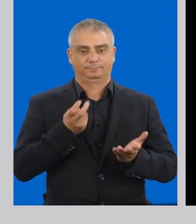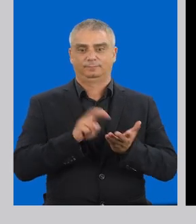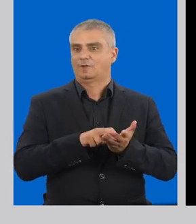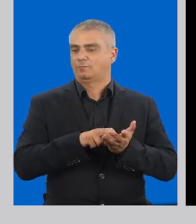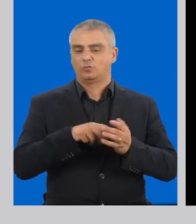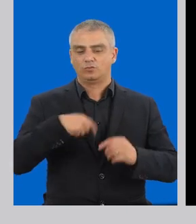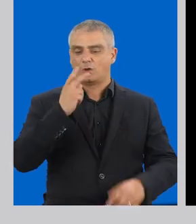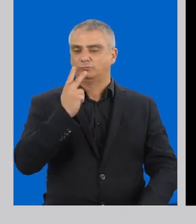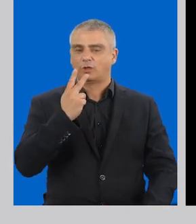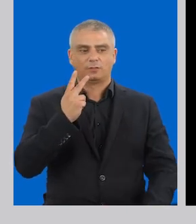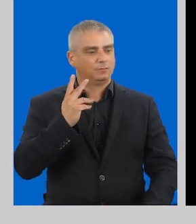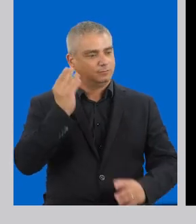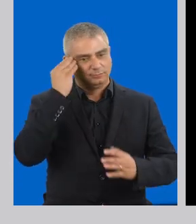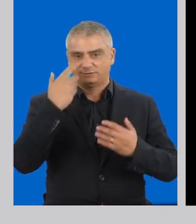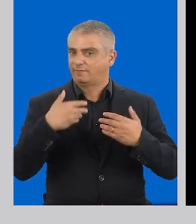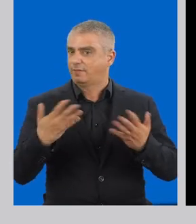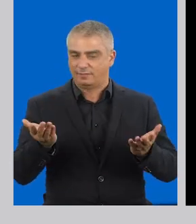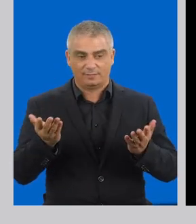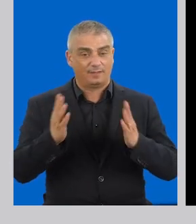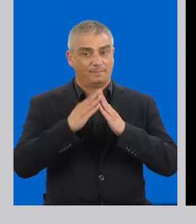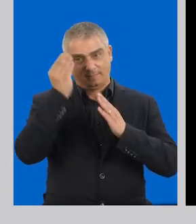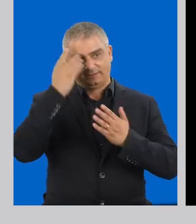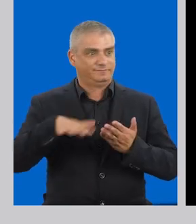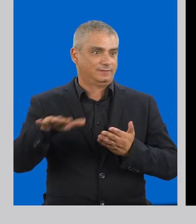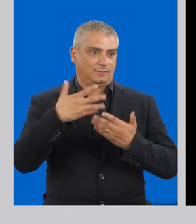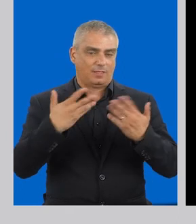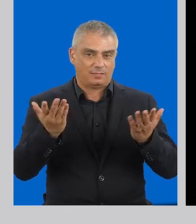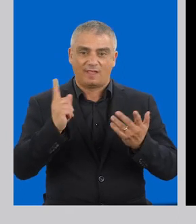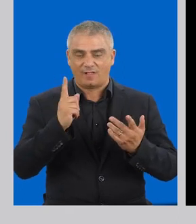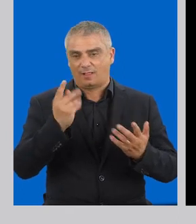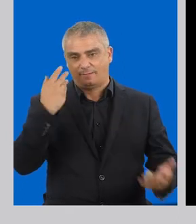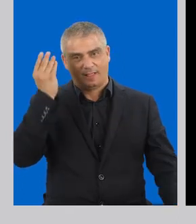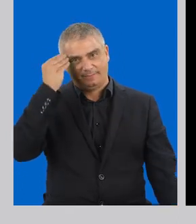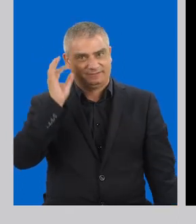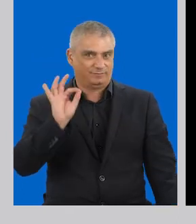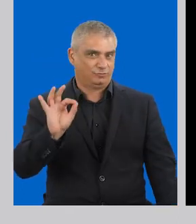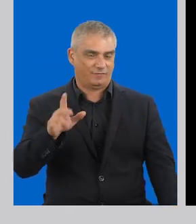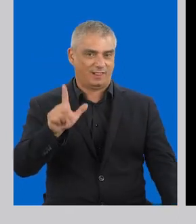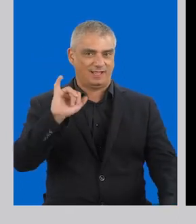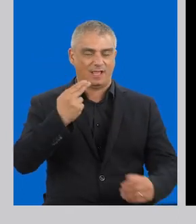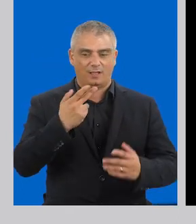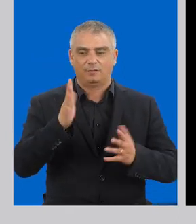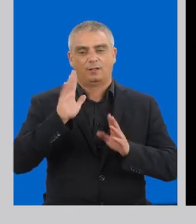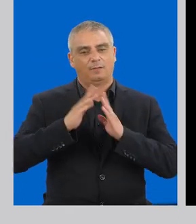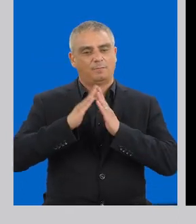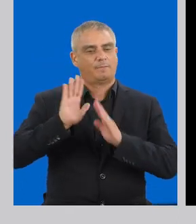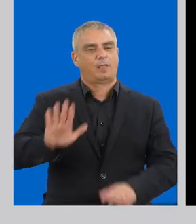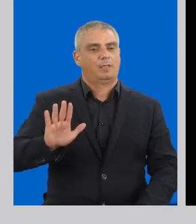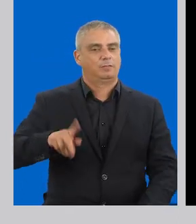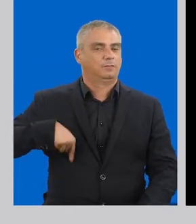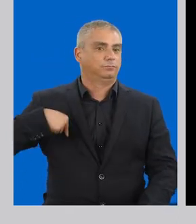התעוררנו ליום שני בלי בית ספר בלי בתי ספר יותר נכון אבל בלי בית ספר עם שהות